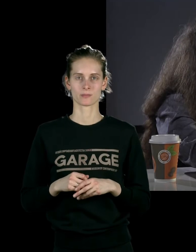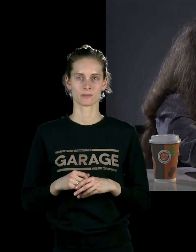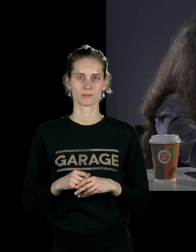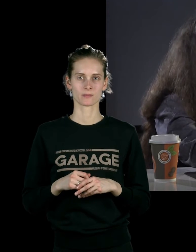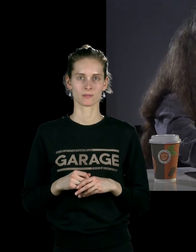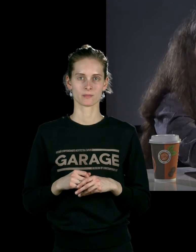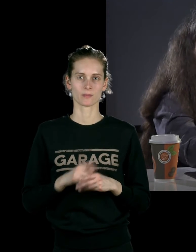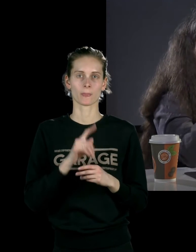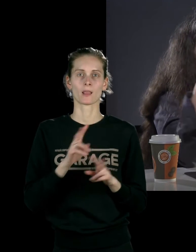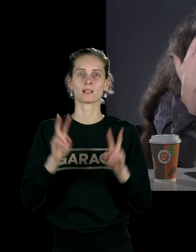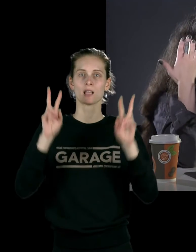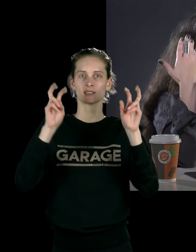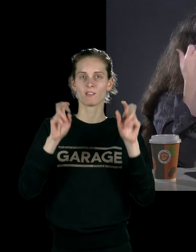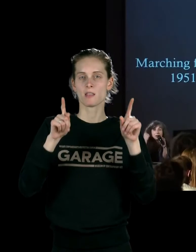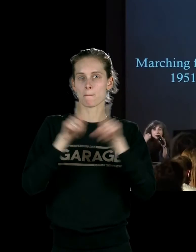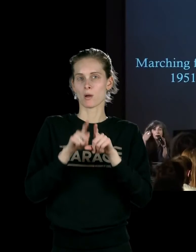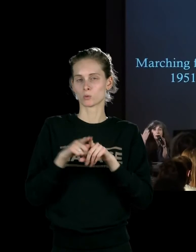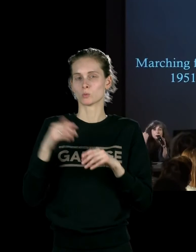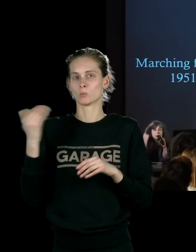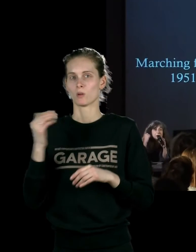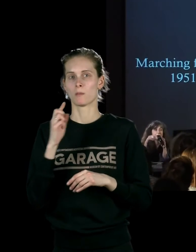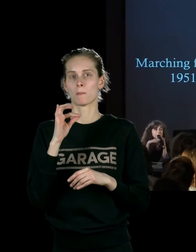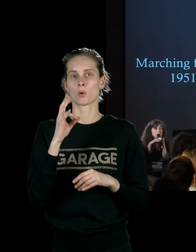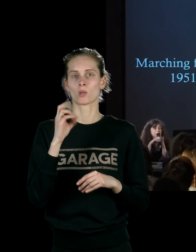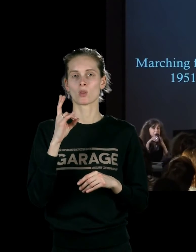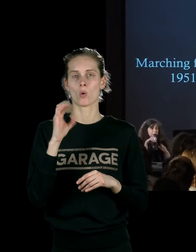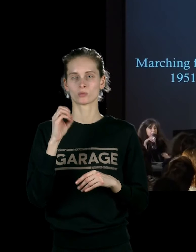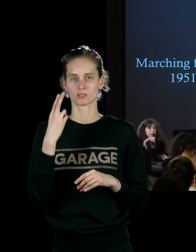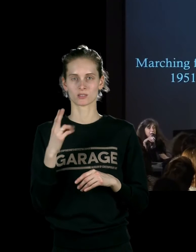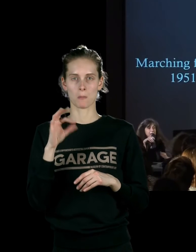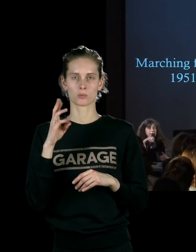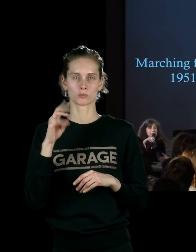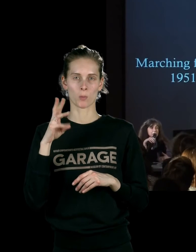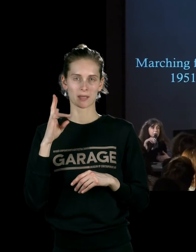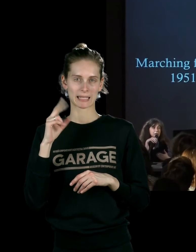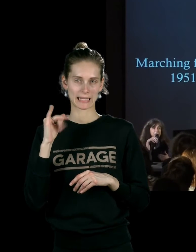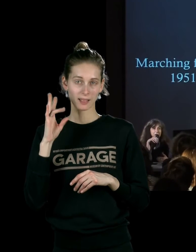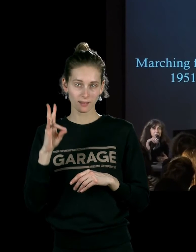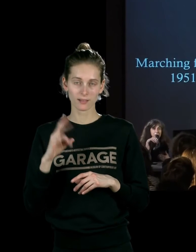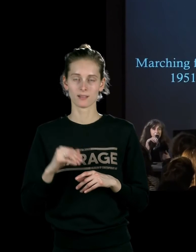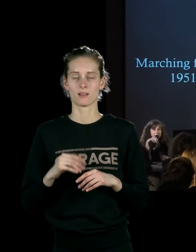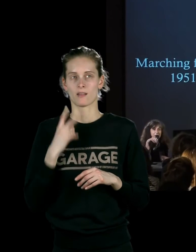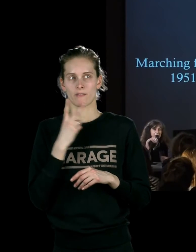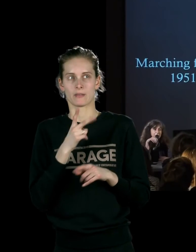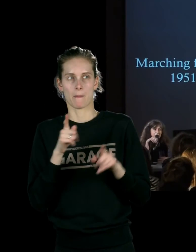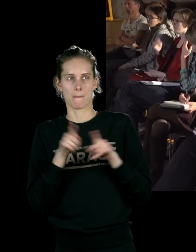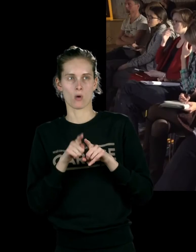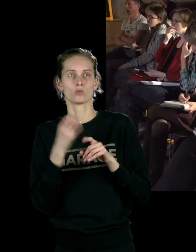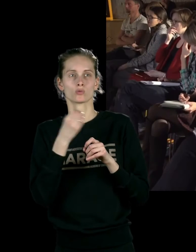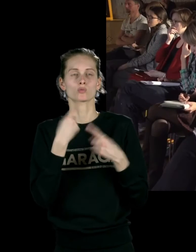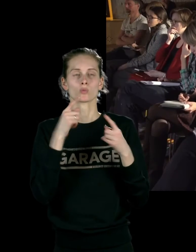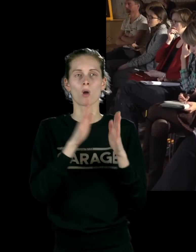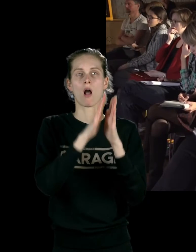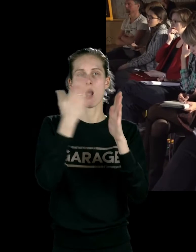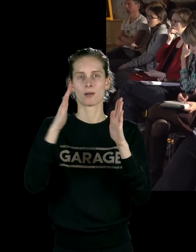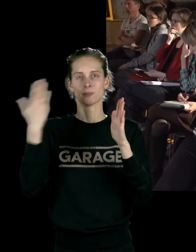есть в названии, и других картинах тоже будет постоянно читаться. И тогда же, в конце 40-х,